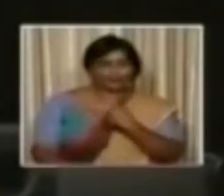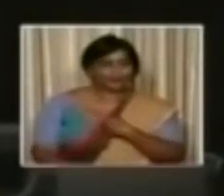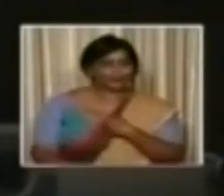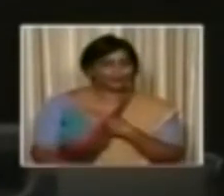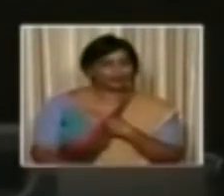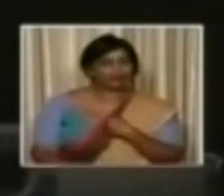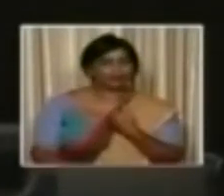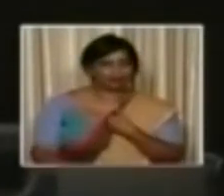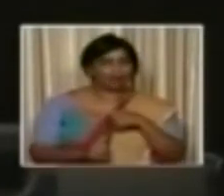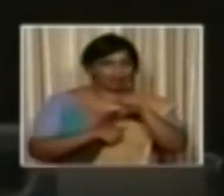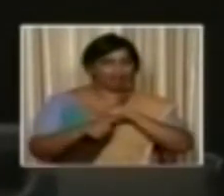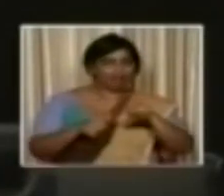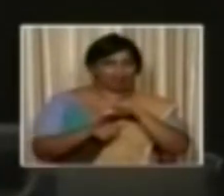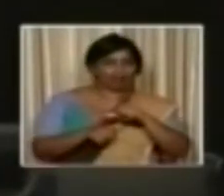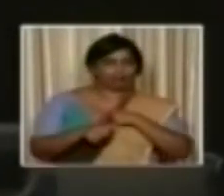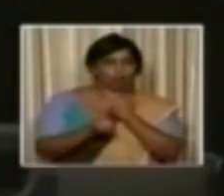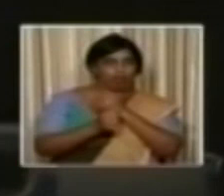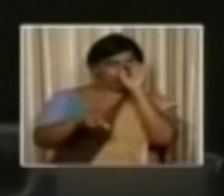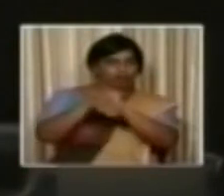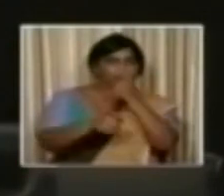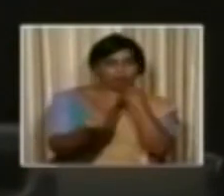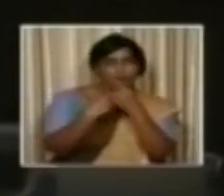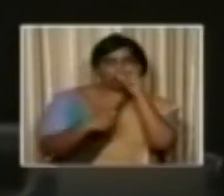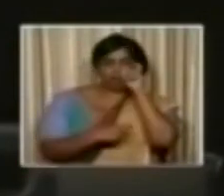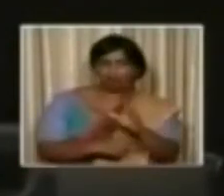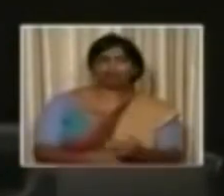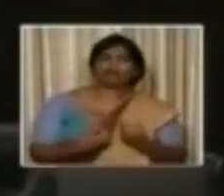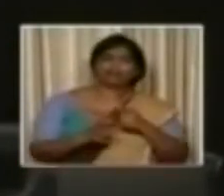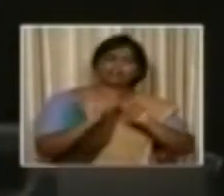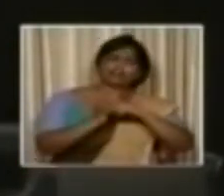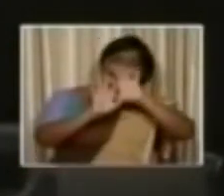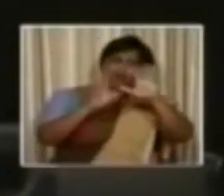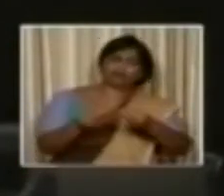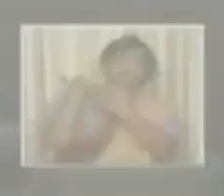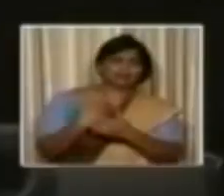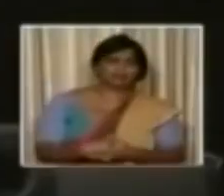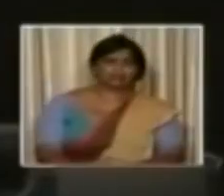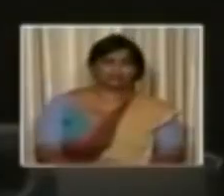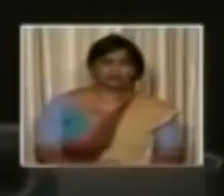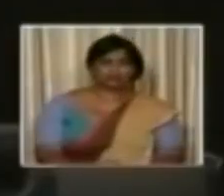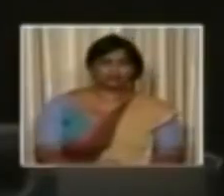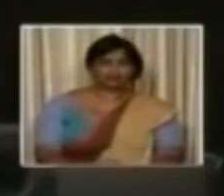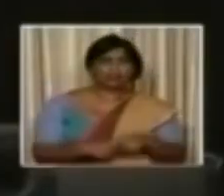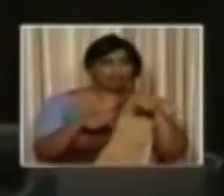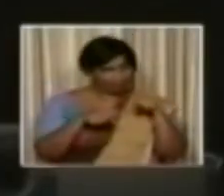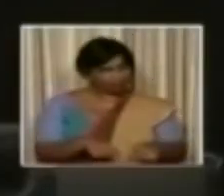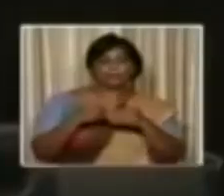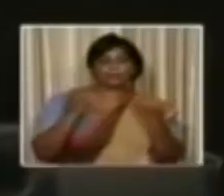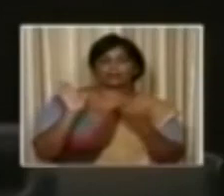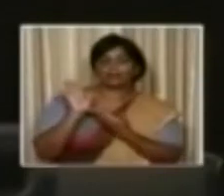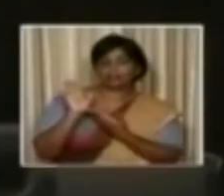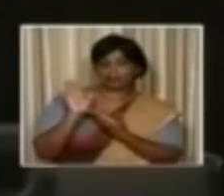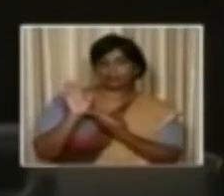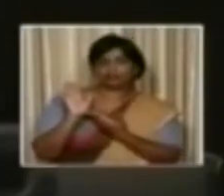தருவேன். இன்னும் ஒரு பத்திரிகையில் அமைச்சர் ஒருவரின் வாகன தரிப்பிடத்தில் சட்டவிரோதமாக கொண்டுவரப்பட்ட லேண்ட் க்ரூசர் கைப்பற்றப்பட்டது என செய்தி வந்துள்ளது. இதில்